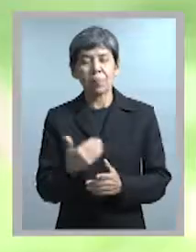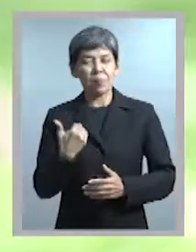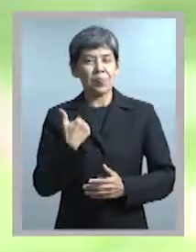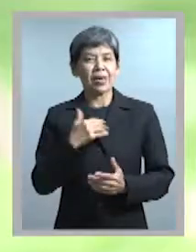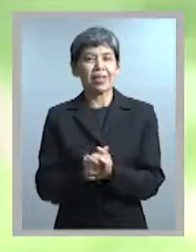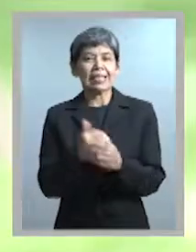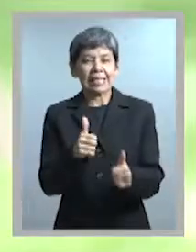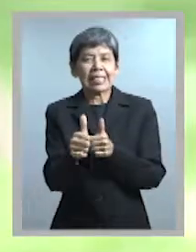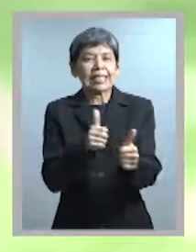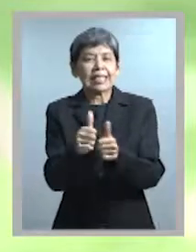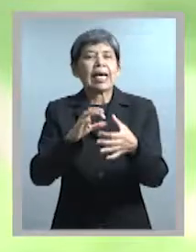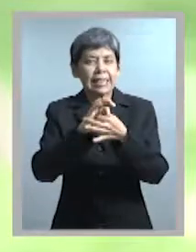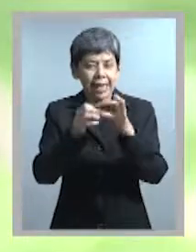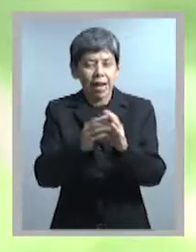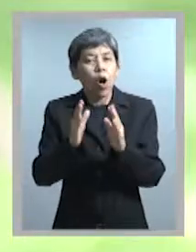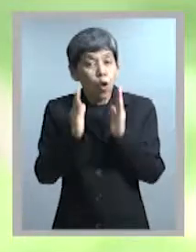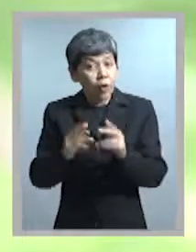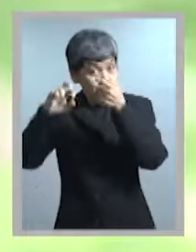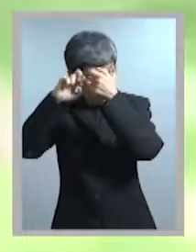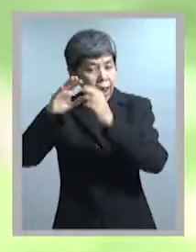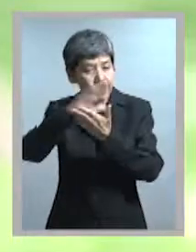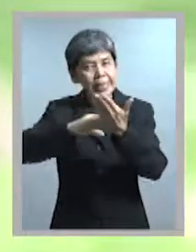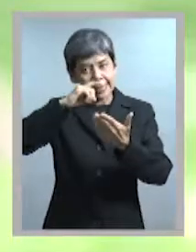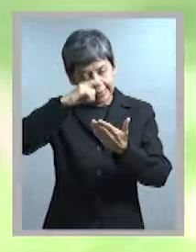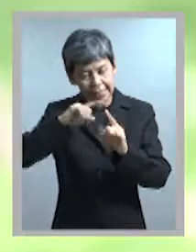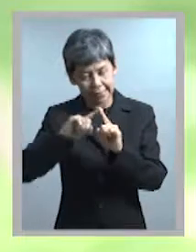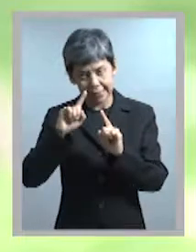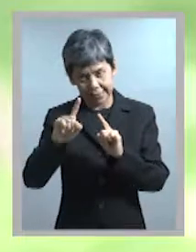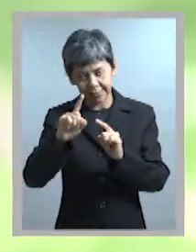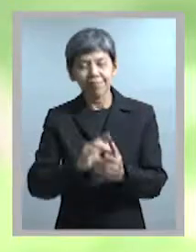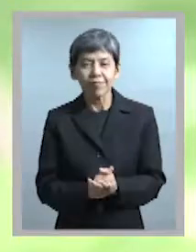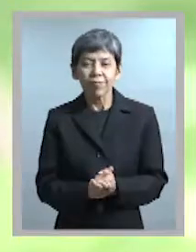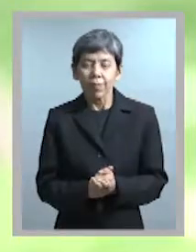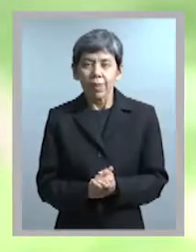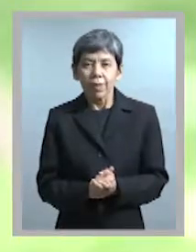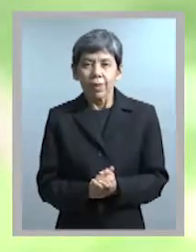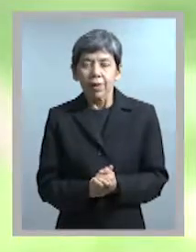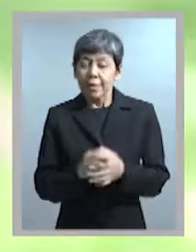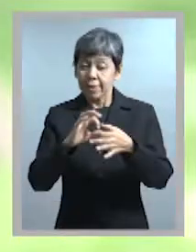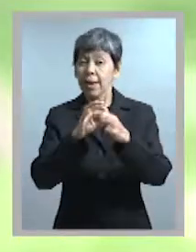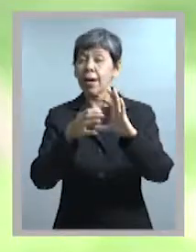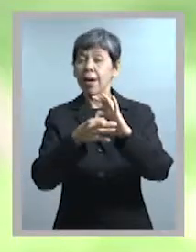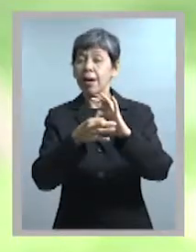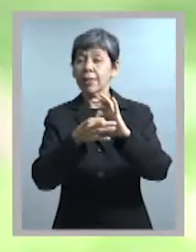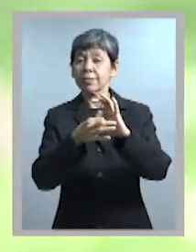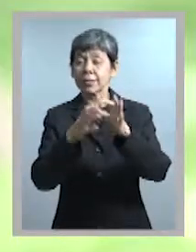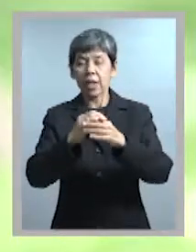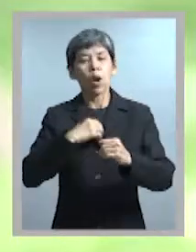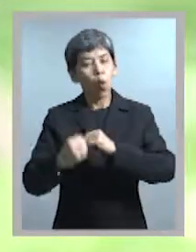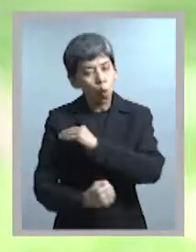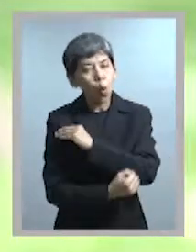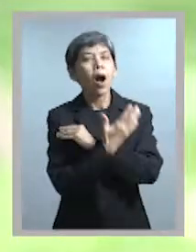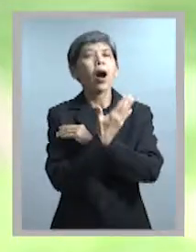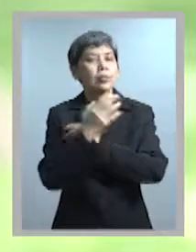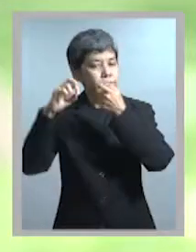ครับ ก็อันนี้เรียกว่าเป็นการแข่งขันกีฬาบุคคลออทิสติกประเทศไทย ครับ ครั้งที่1 ครับ นะครับซึ่งเป็นกีฬาที่เรา